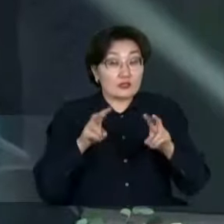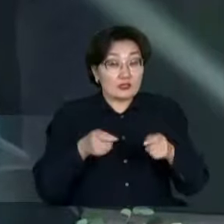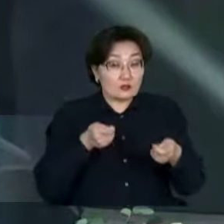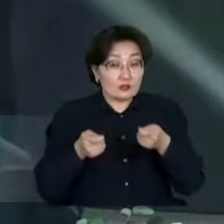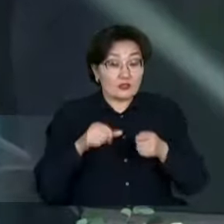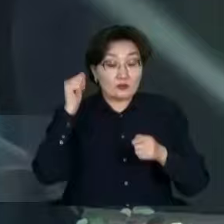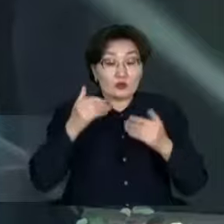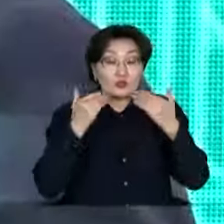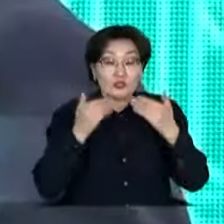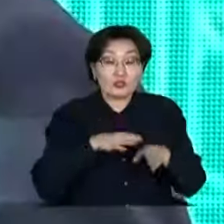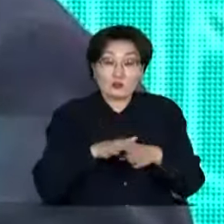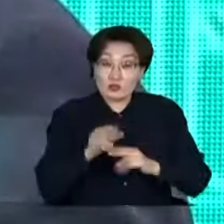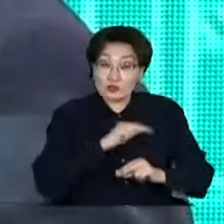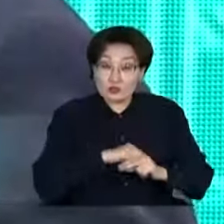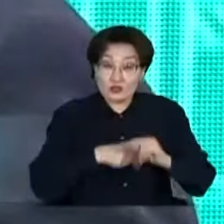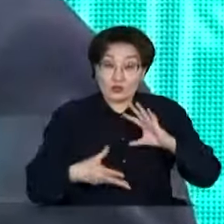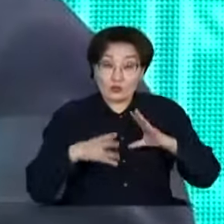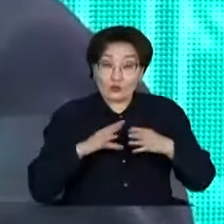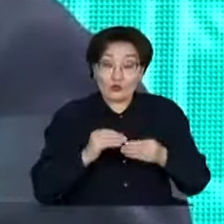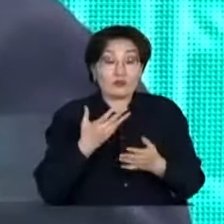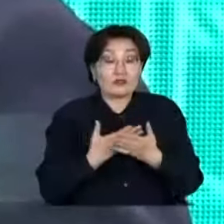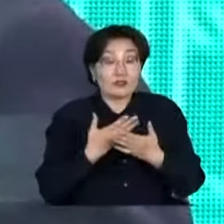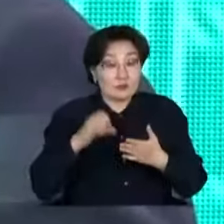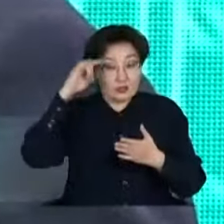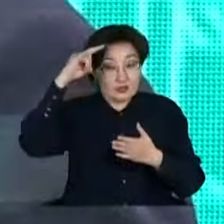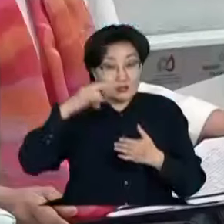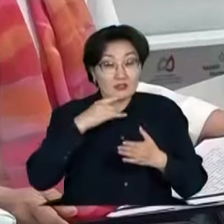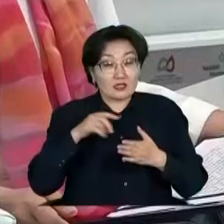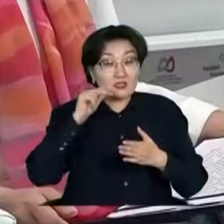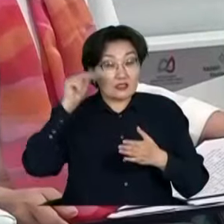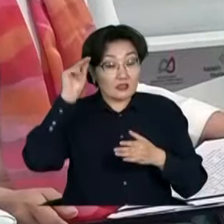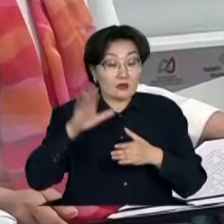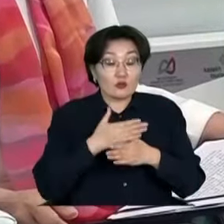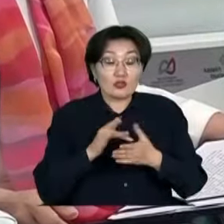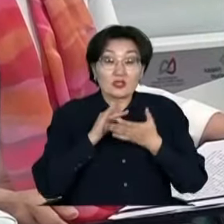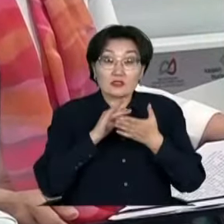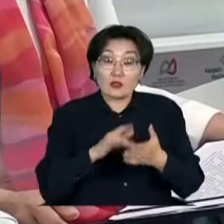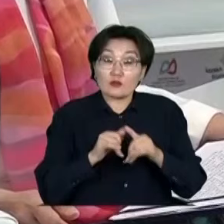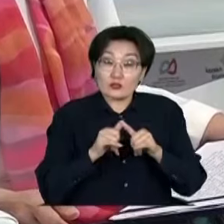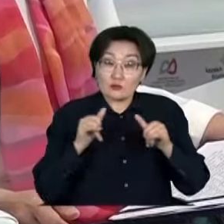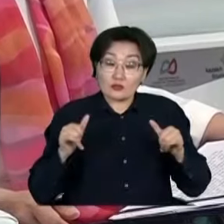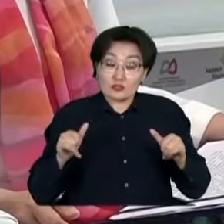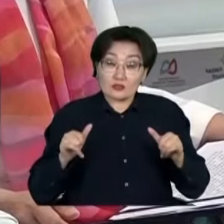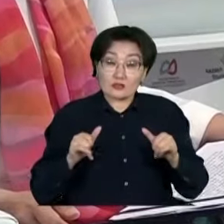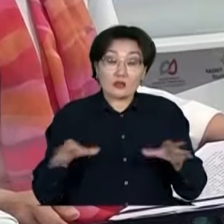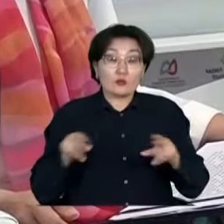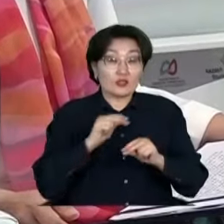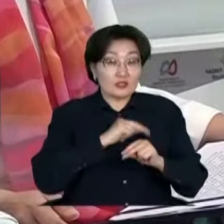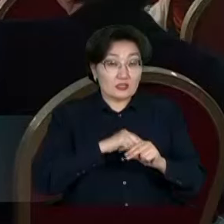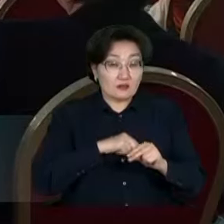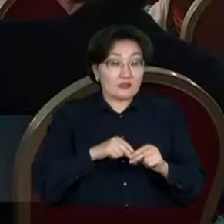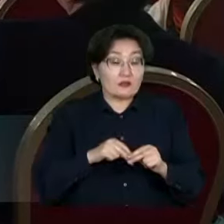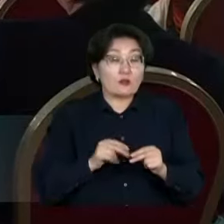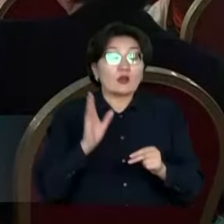істің қорытындысымен танысып, Қазақстан мен Қытай арасындағы туризмді дамыту динамикасы, ынтымақтастықтың перспективалық бағыттары